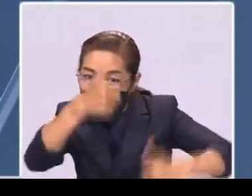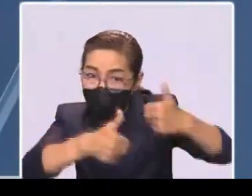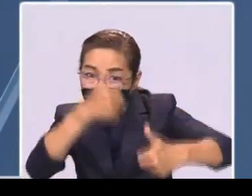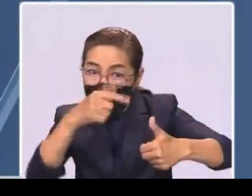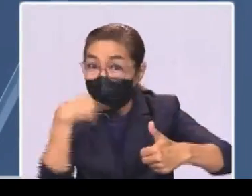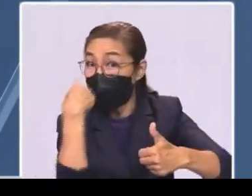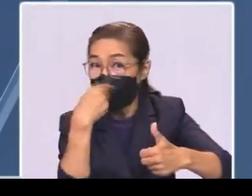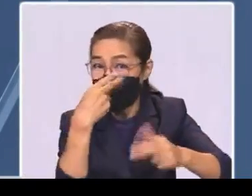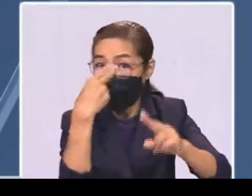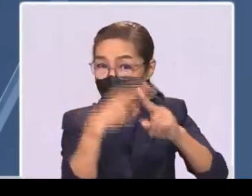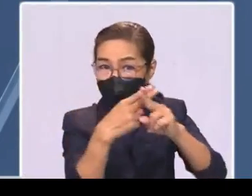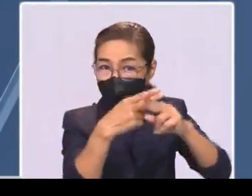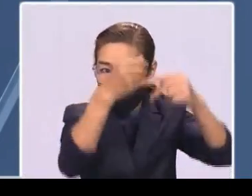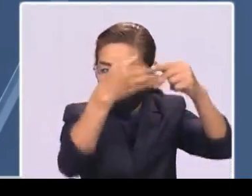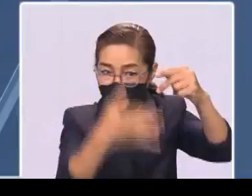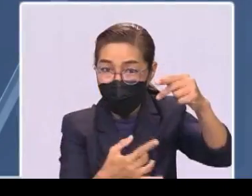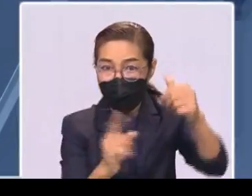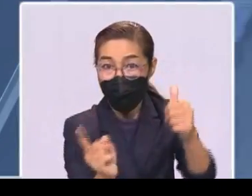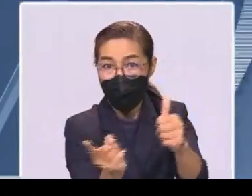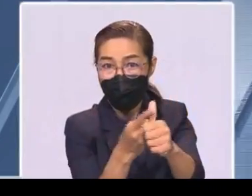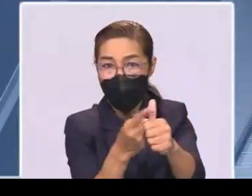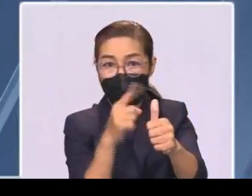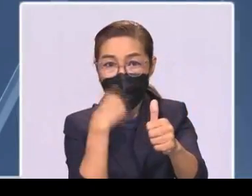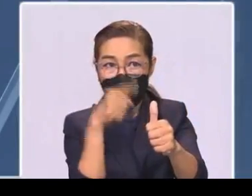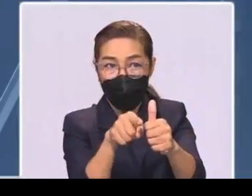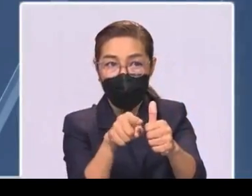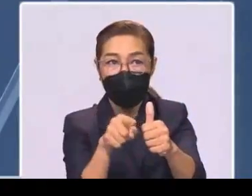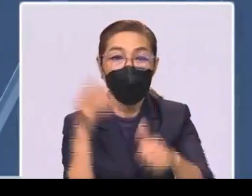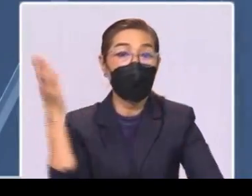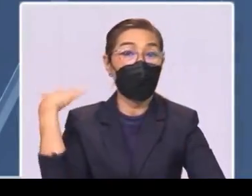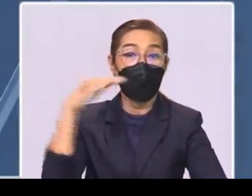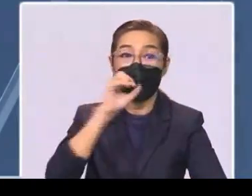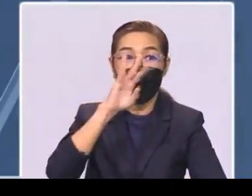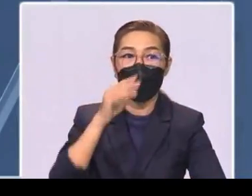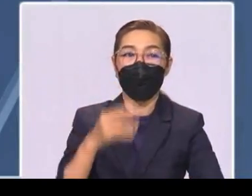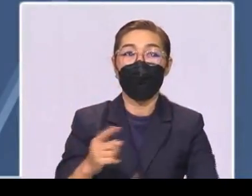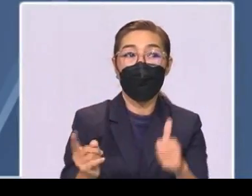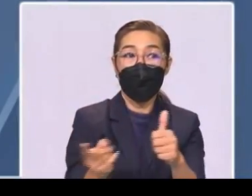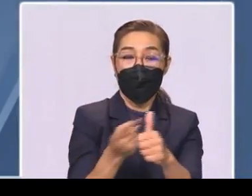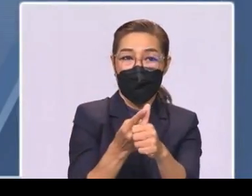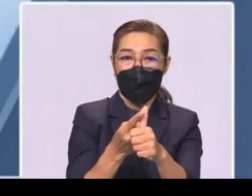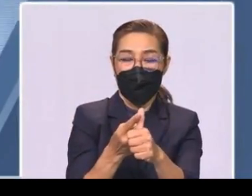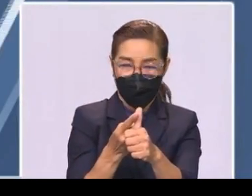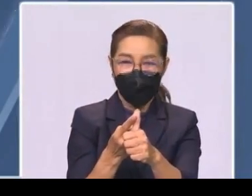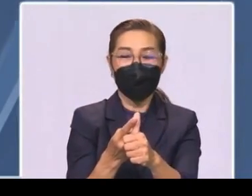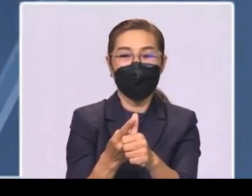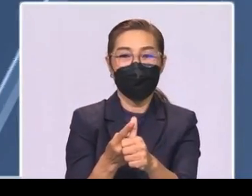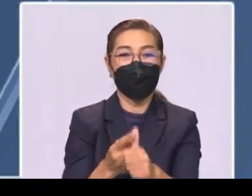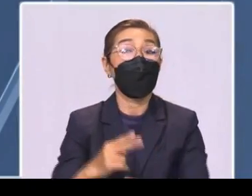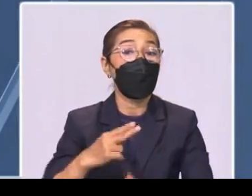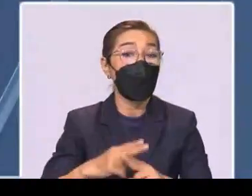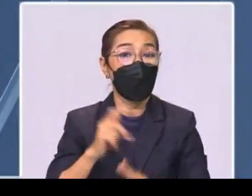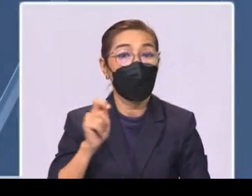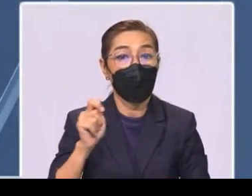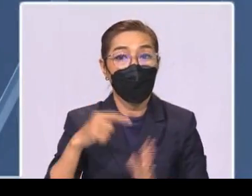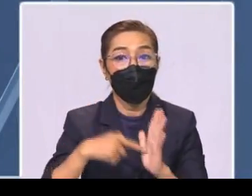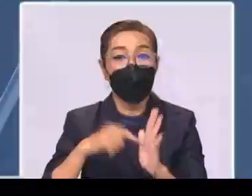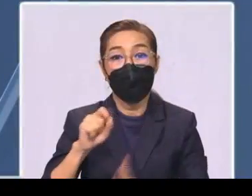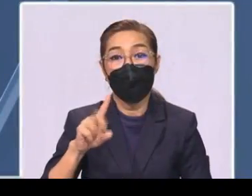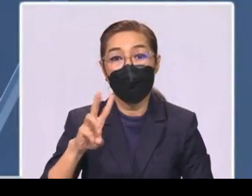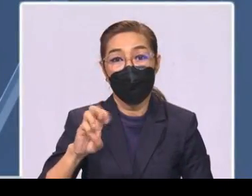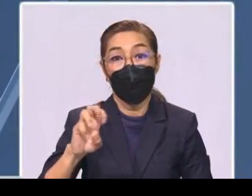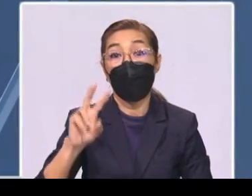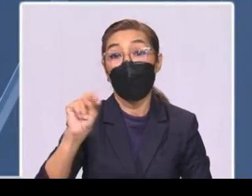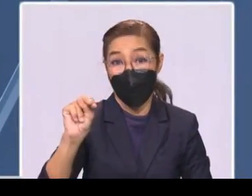กทมในปัจจุบันพูดถึงคนแรกนี่ก่อนเลยที่เปิดตัวคนคที่เห็นอยู่เนี่ยท่านอัศวินขวัญเมืองนะครับอัศวิน